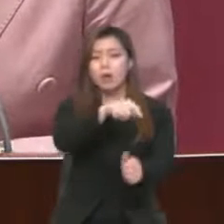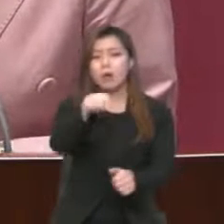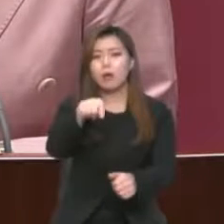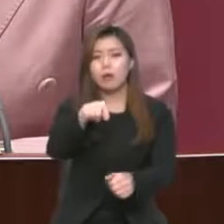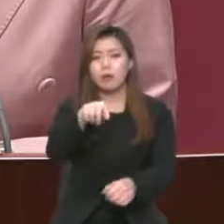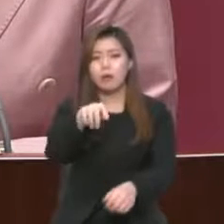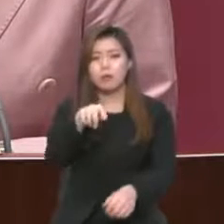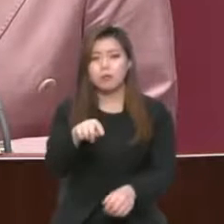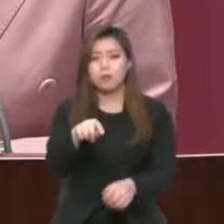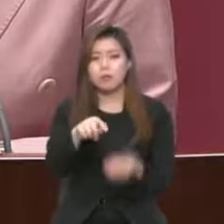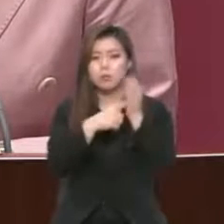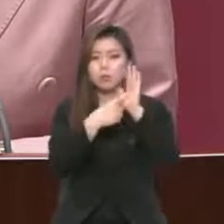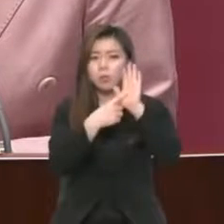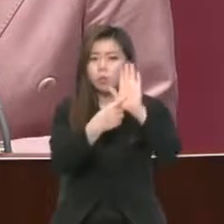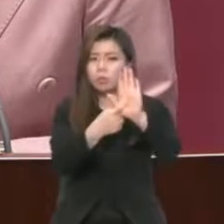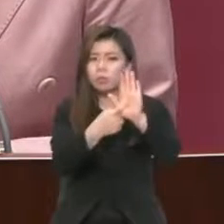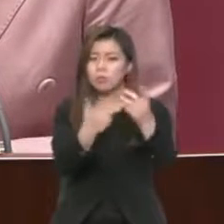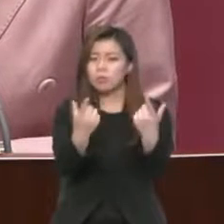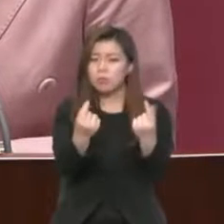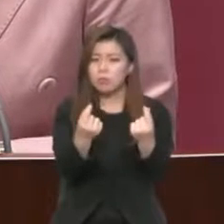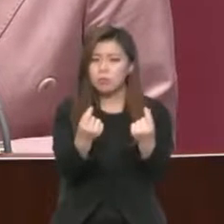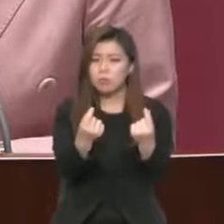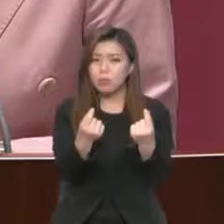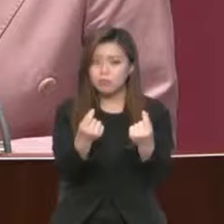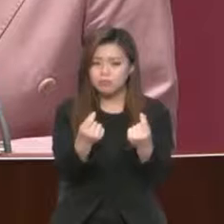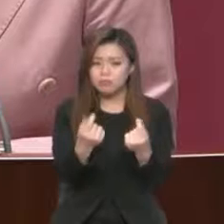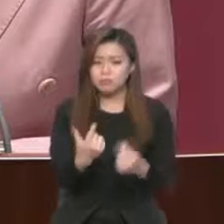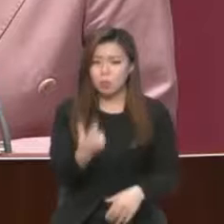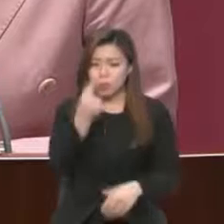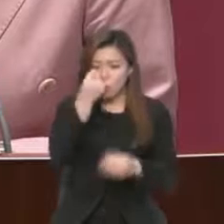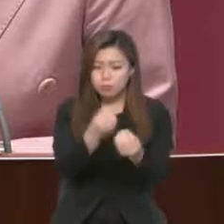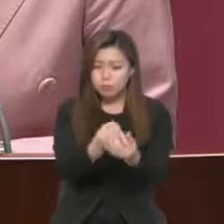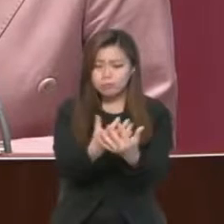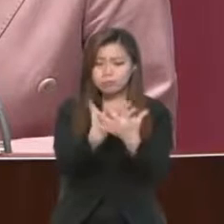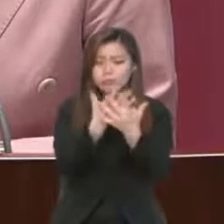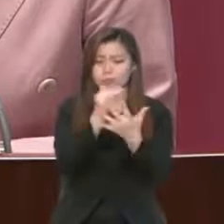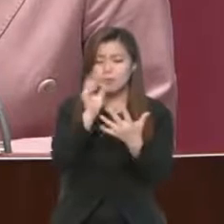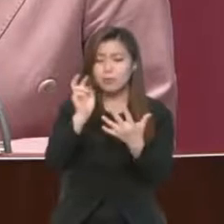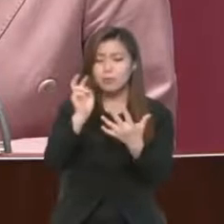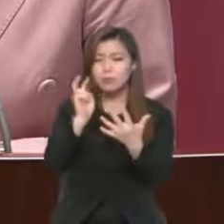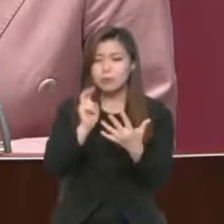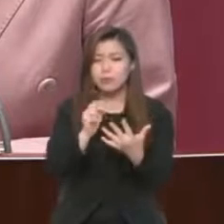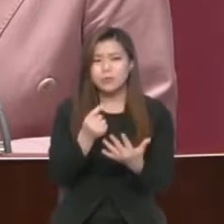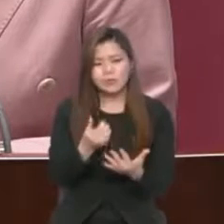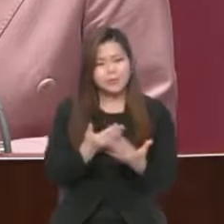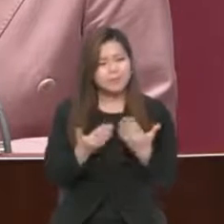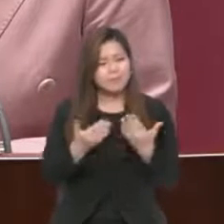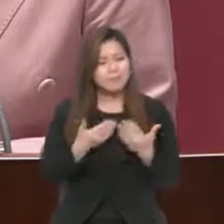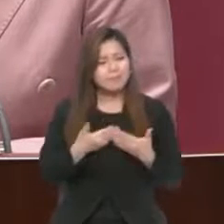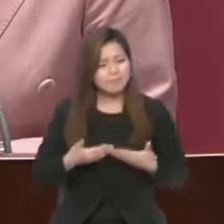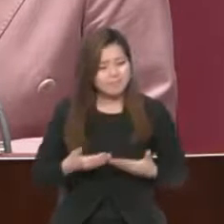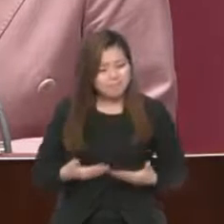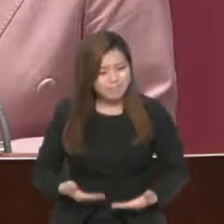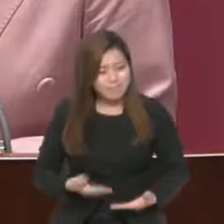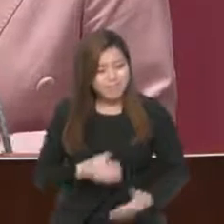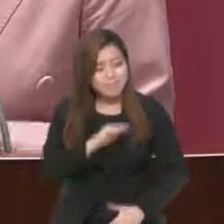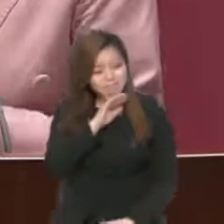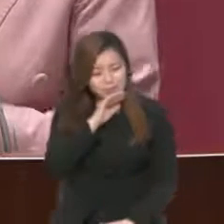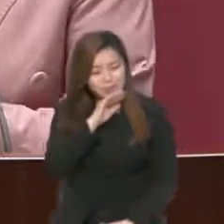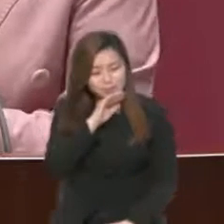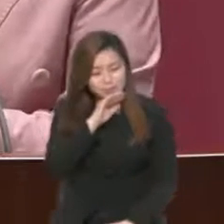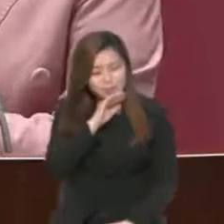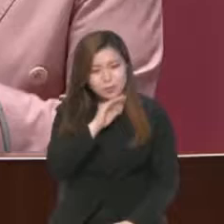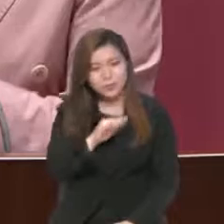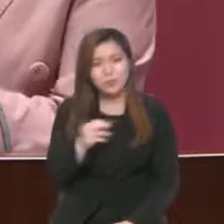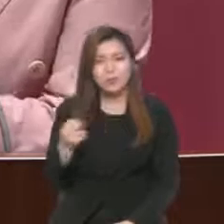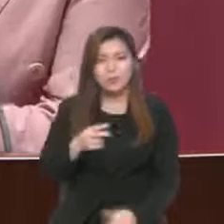이 공개를 하는 모양 같은데 드러나겠죠. 그래서 조금 차분히 기다려 보시고 정책 현안에